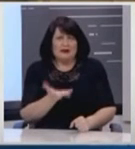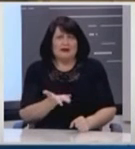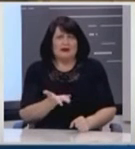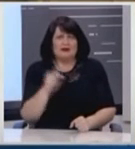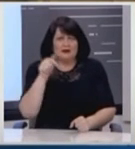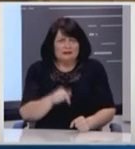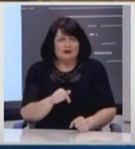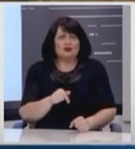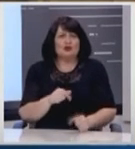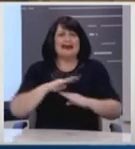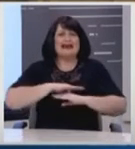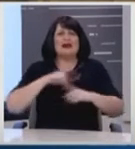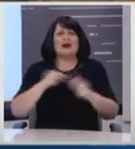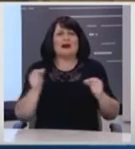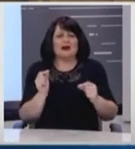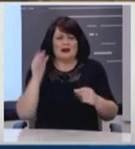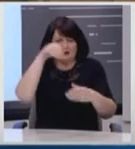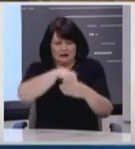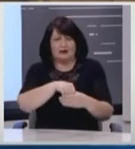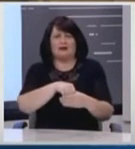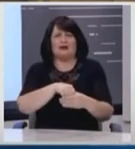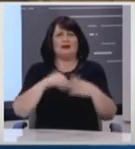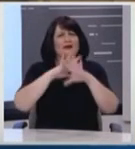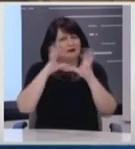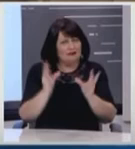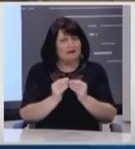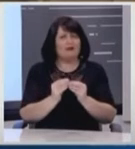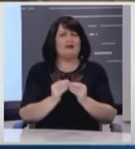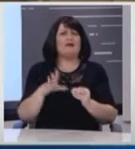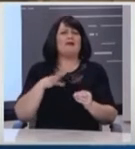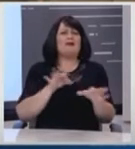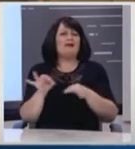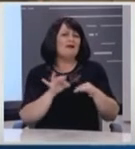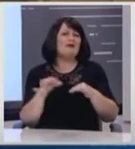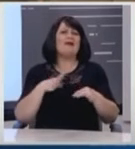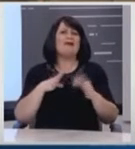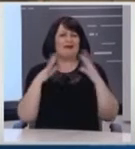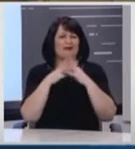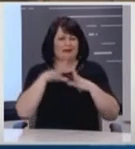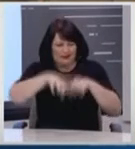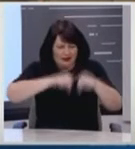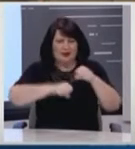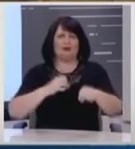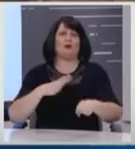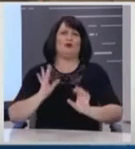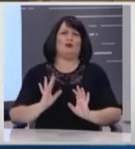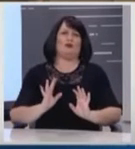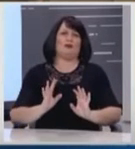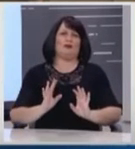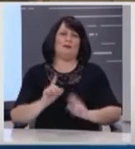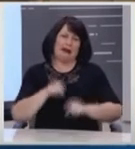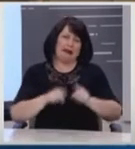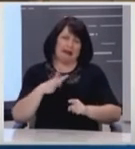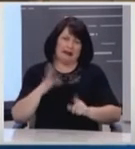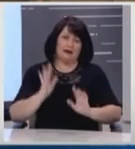της επέμβασης του ΝΑΤΟ αλλά και των γενικότερων υπεριαλιστικών σχεδιασμών στην περιοχή. Γνωρίζετε ότι